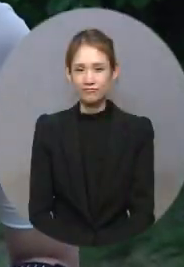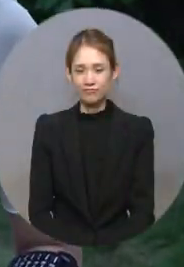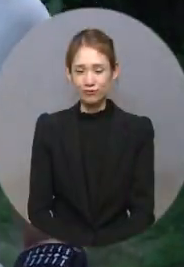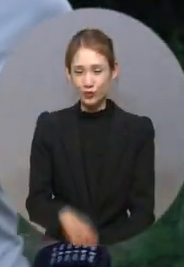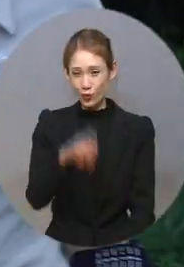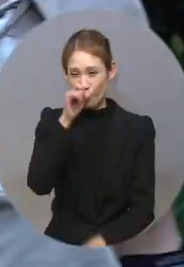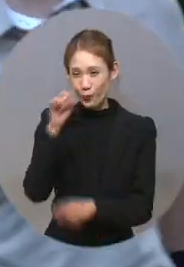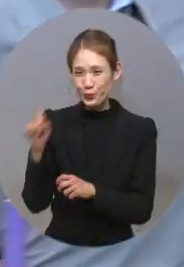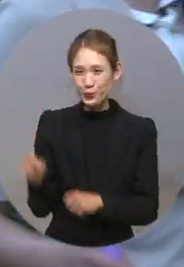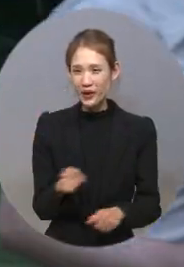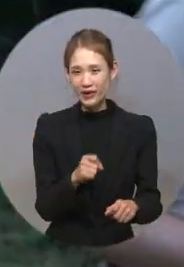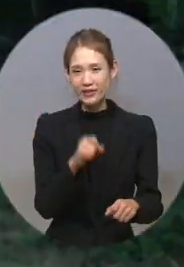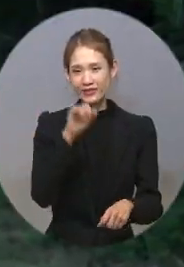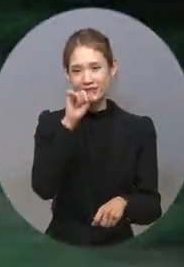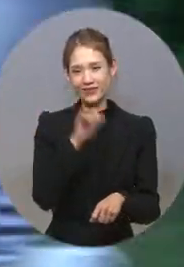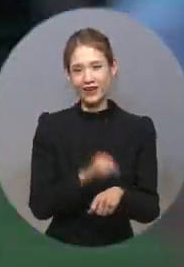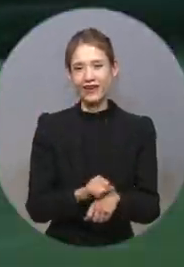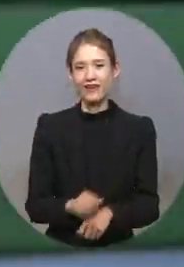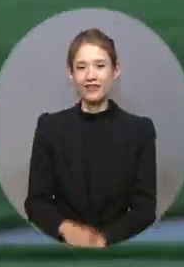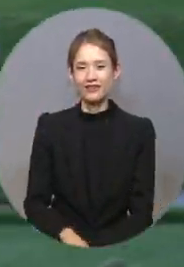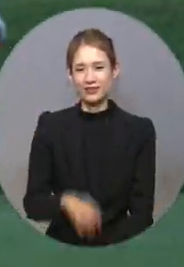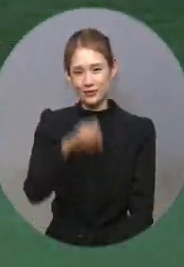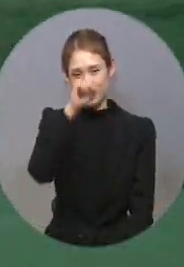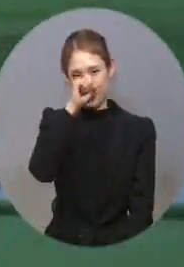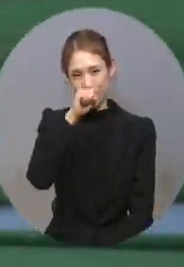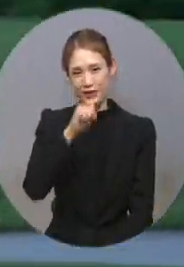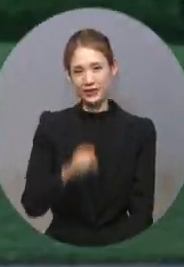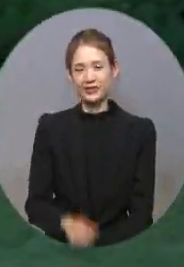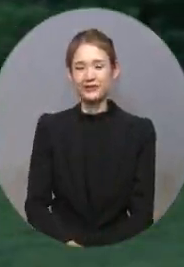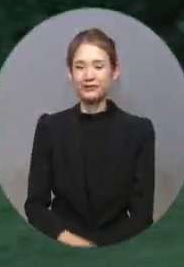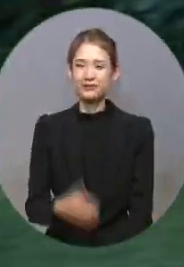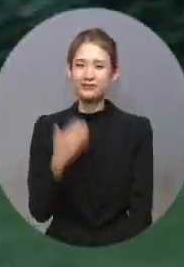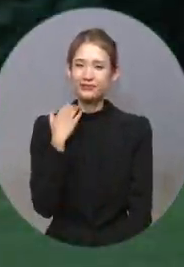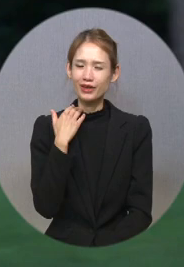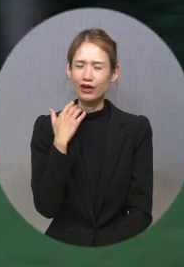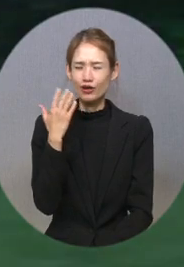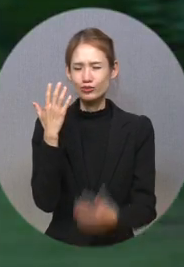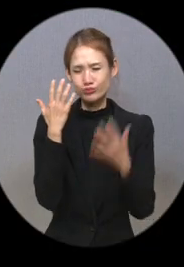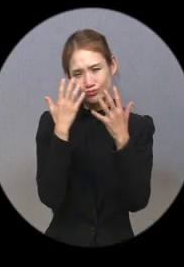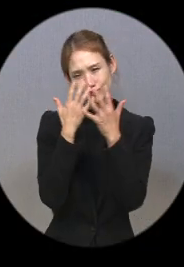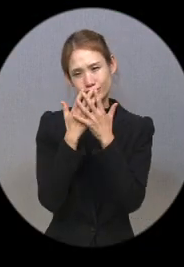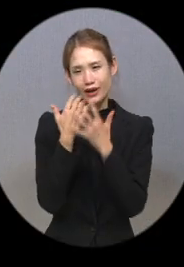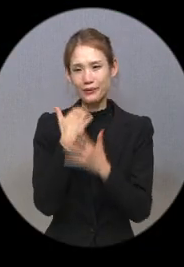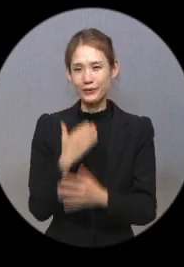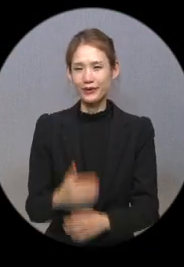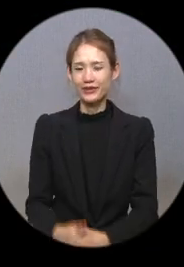좋아 좋아. 응. 나이스. 아 어두워서 잘 안 보인다 이제. 어두워서 안 보이지. 어.